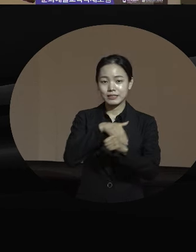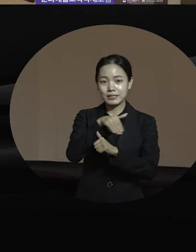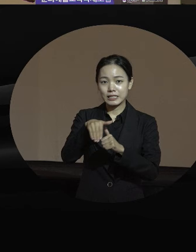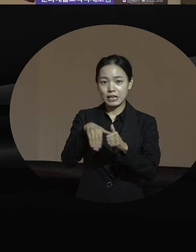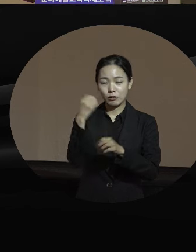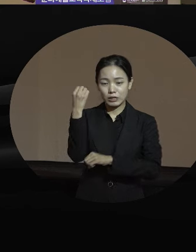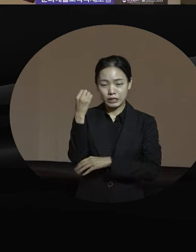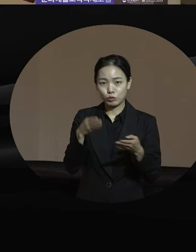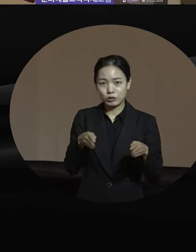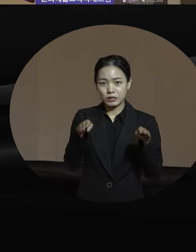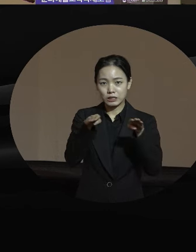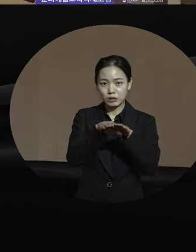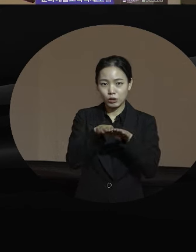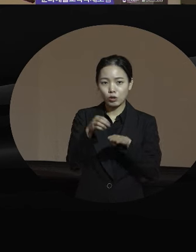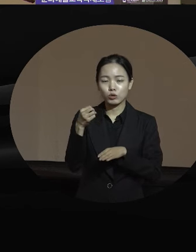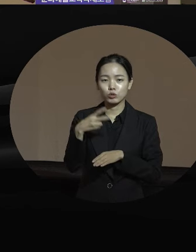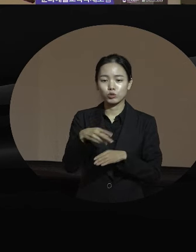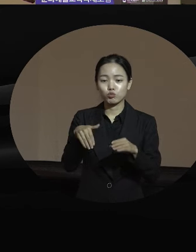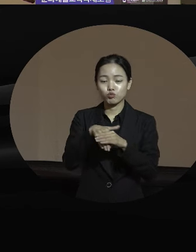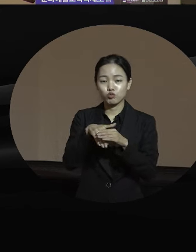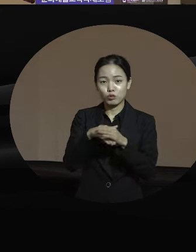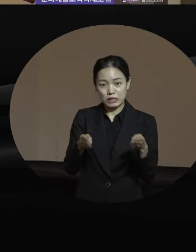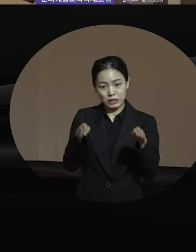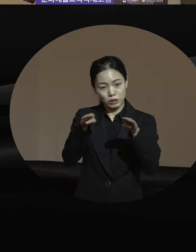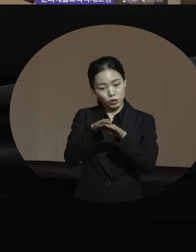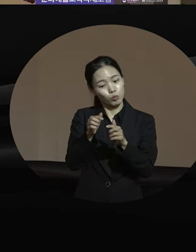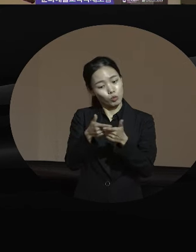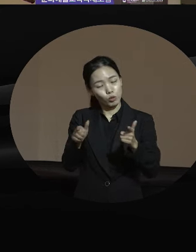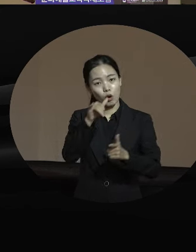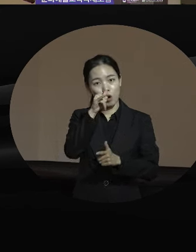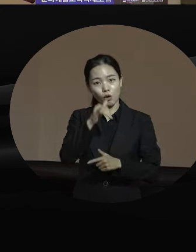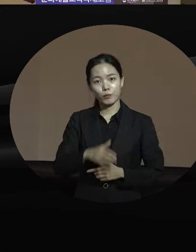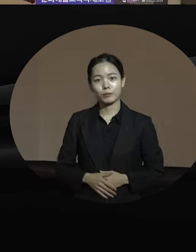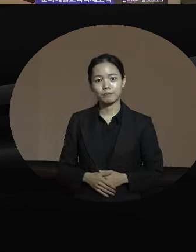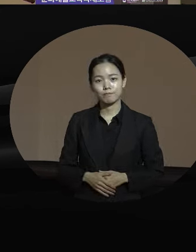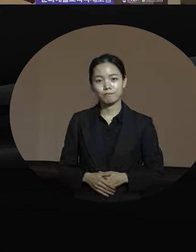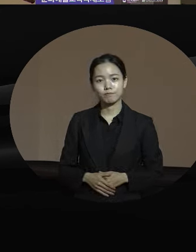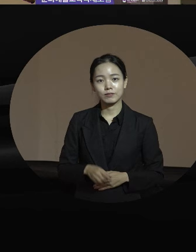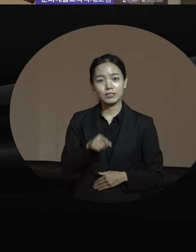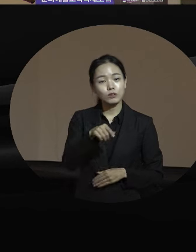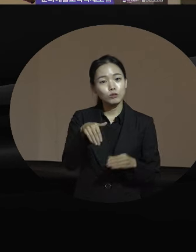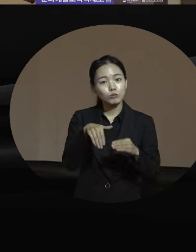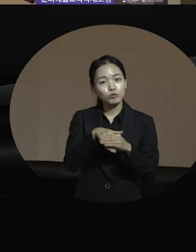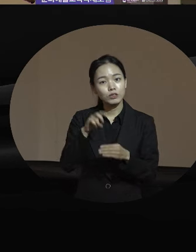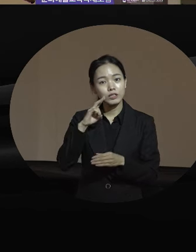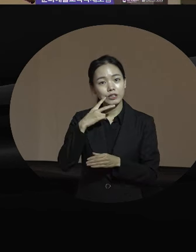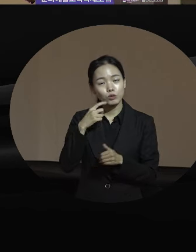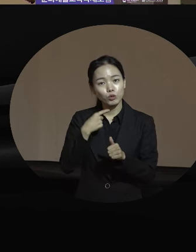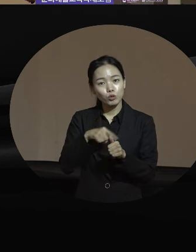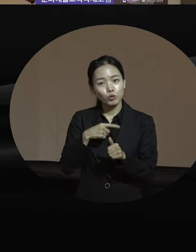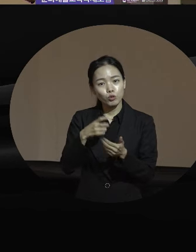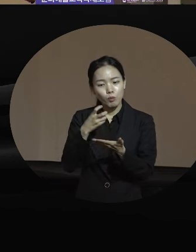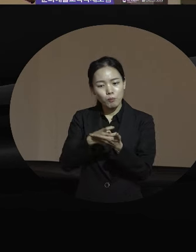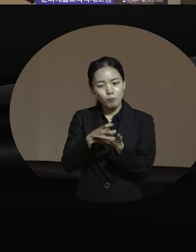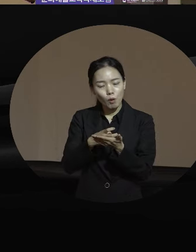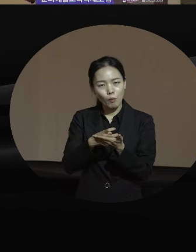취약계층 보호지원시설, 문화기반시설이 있는데요. 이 시설들은 모두 문화예술교육지원법의 문화예술교육시설에